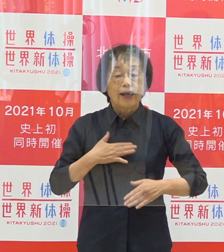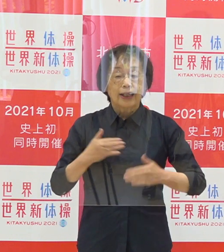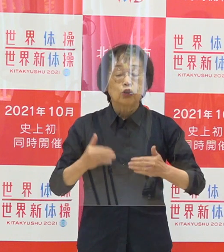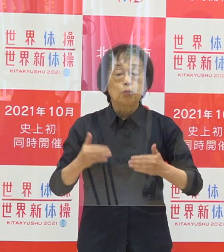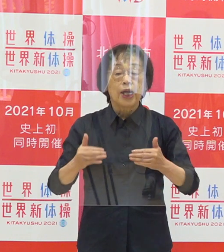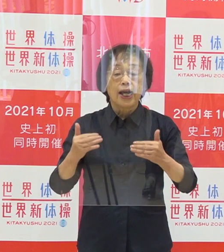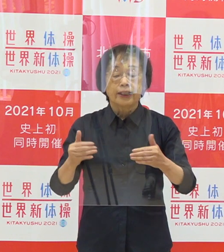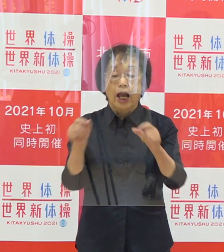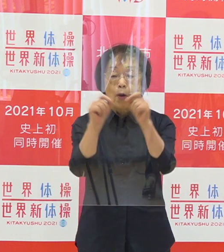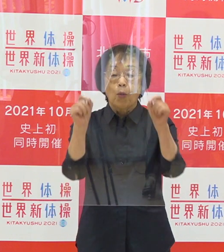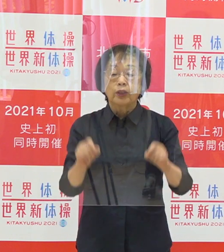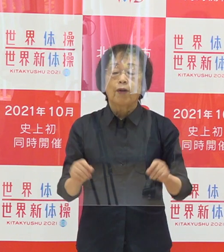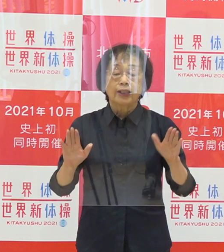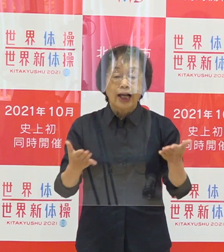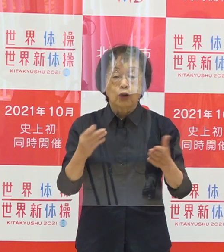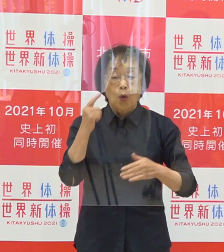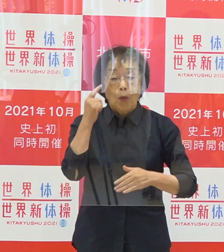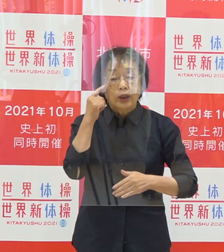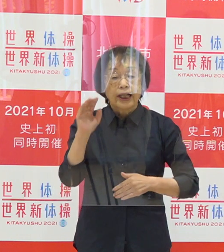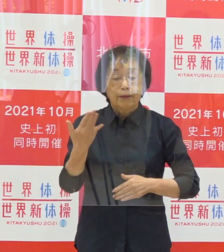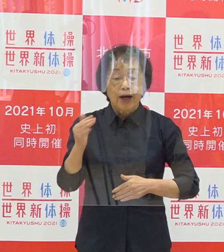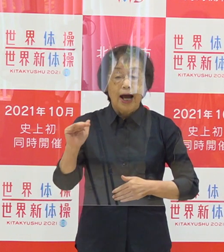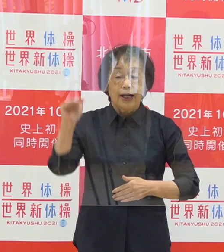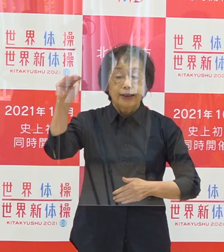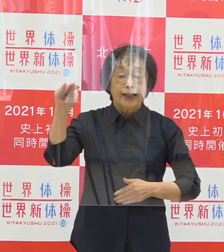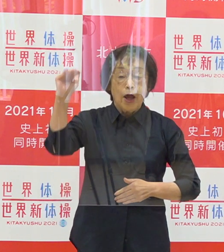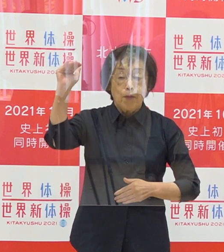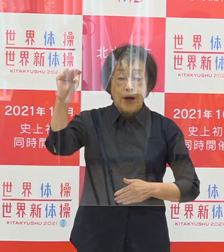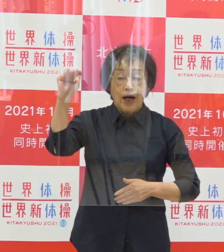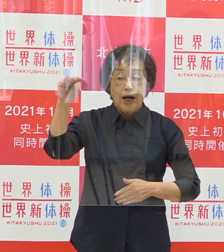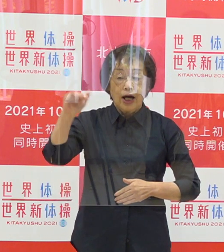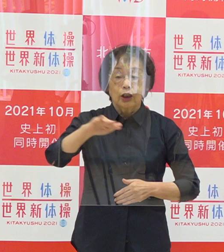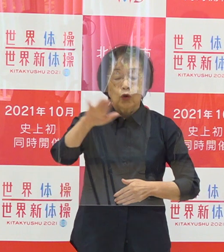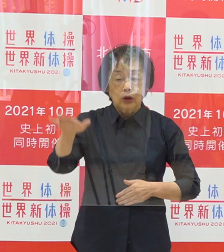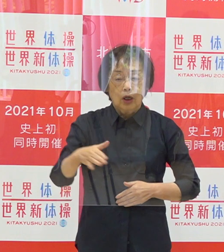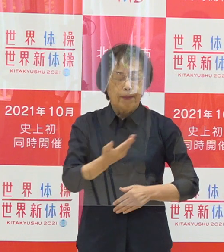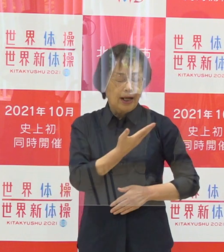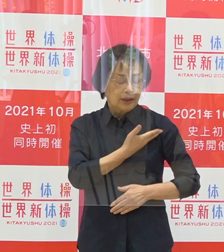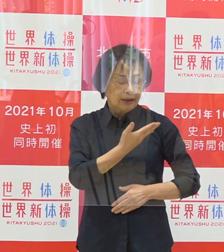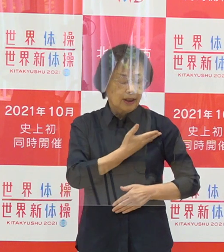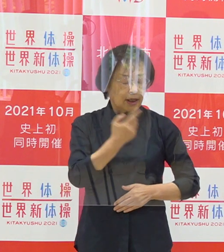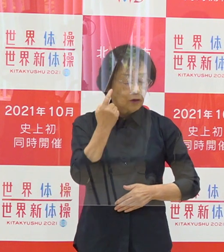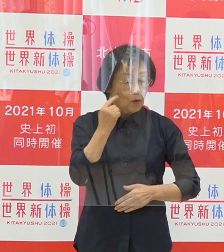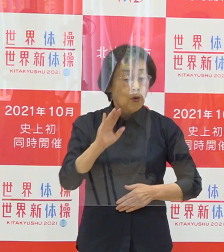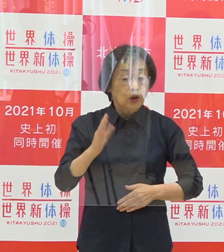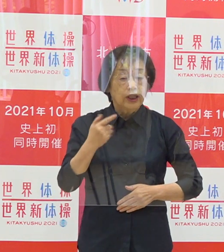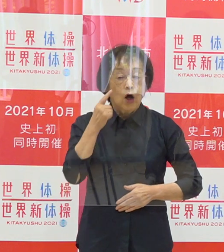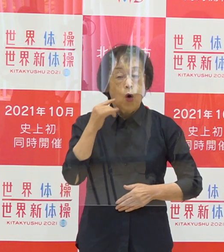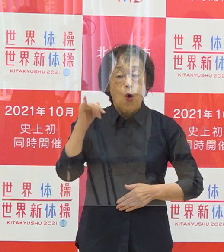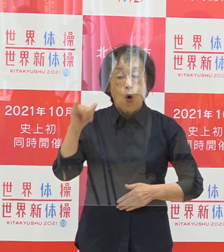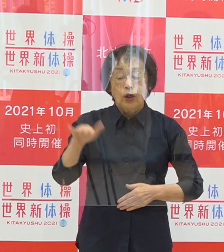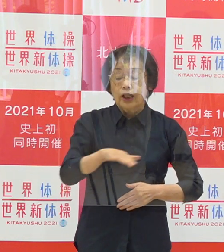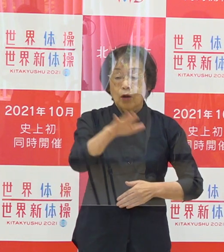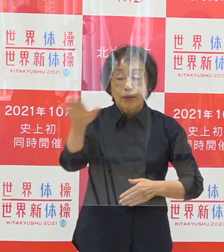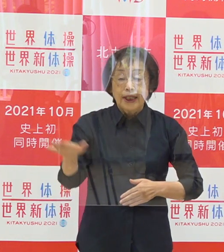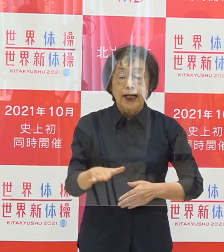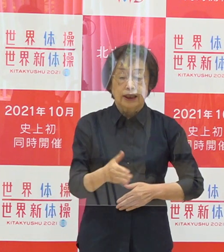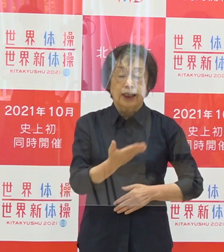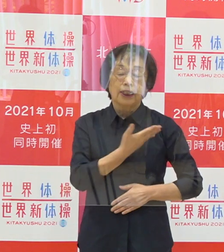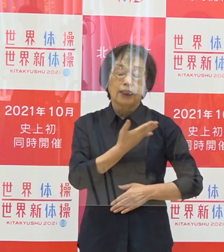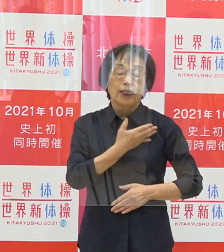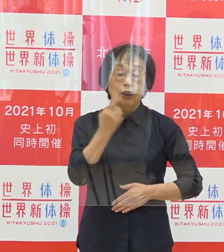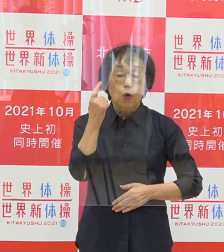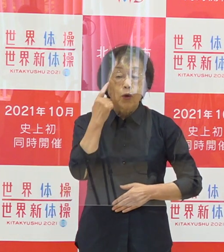問題はなかったと思います。全廃の方向も仕方がないことなのかもしれないということも保護者皆さん理解してされていらっしゃるよう